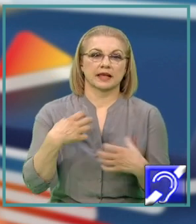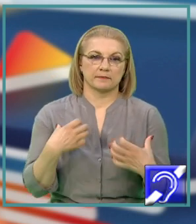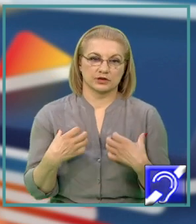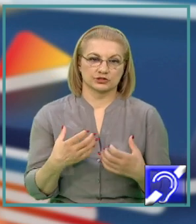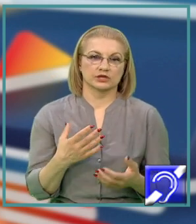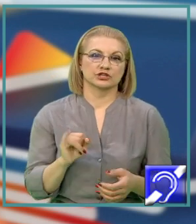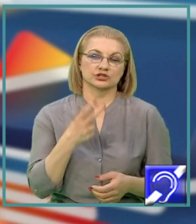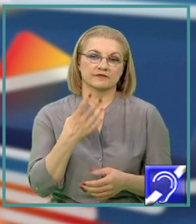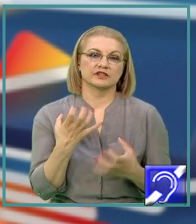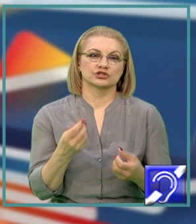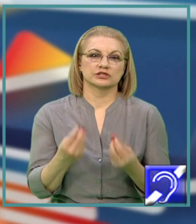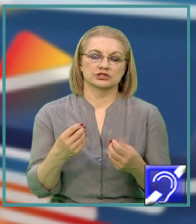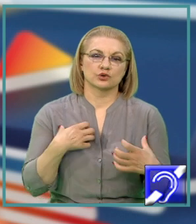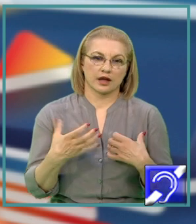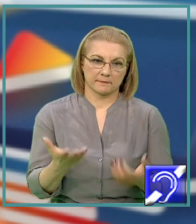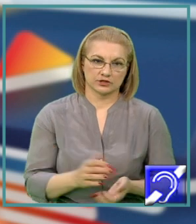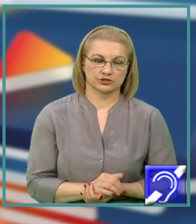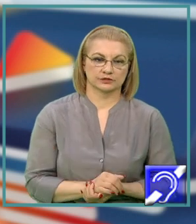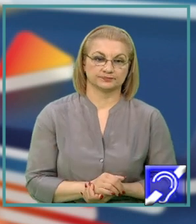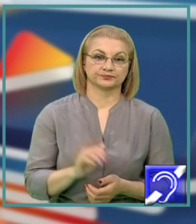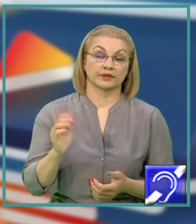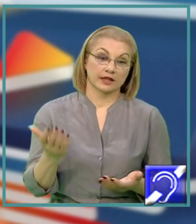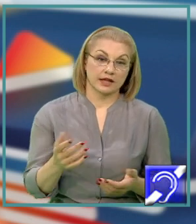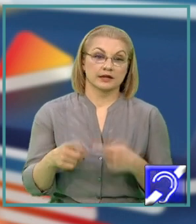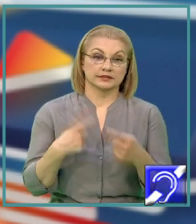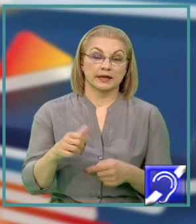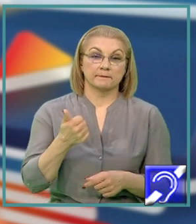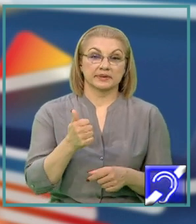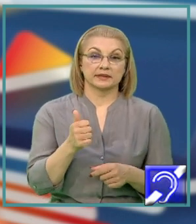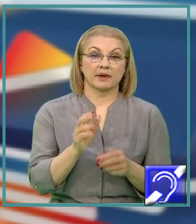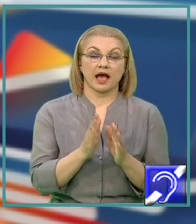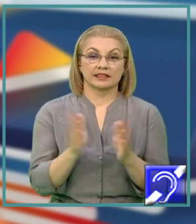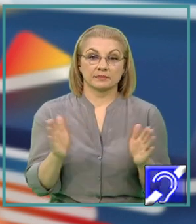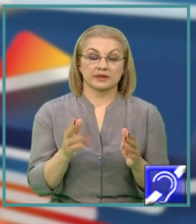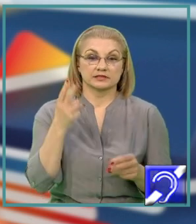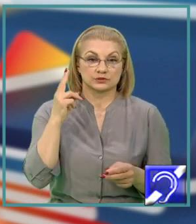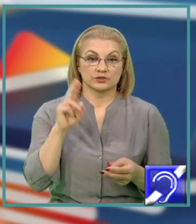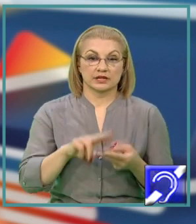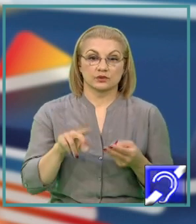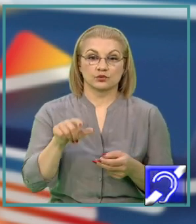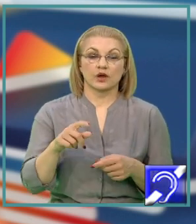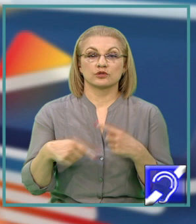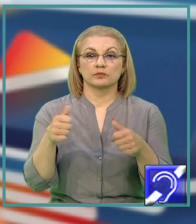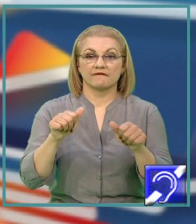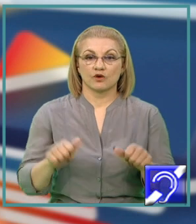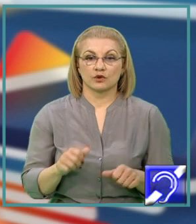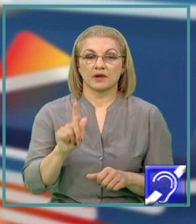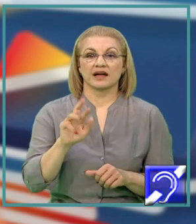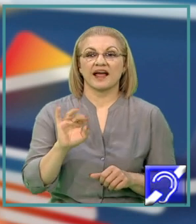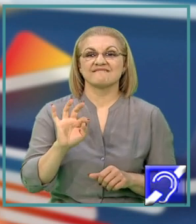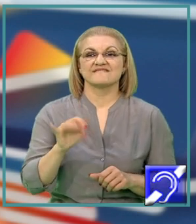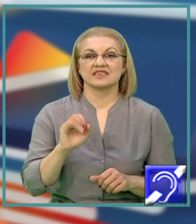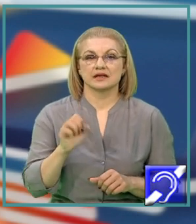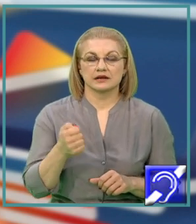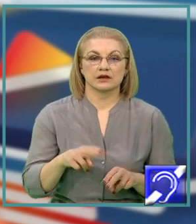vedea ce se joacă pe scenă. Prin urmare, prima dimensiune se recunoaște după forma sa grafică, după cum